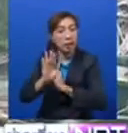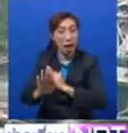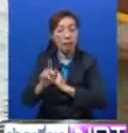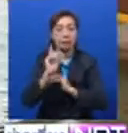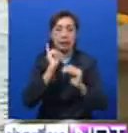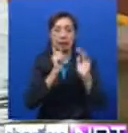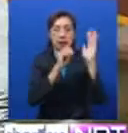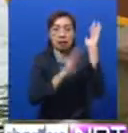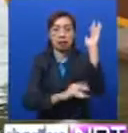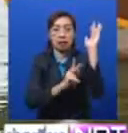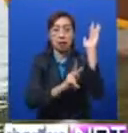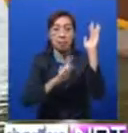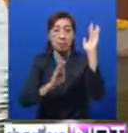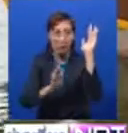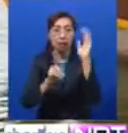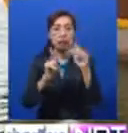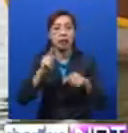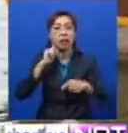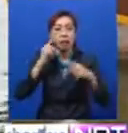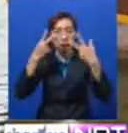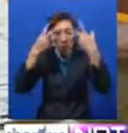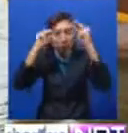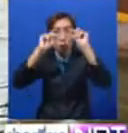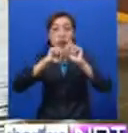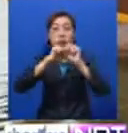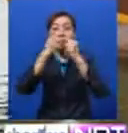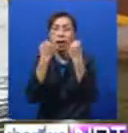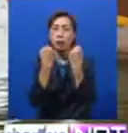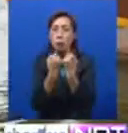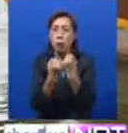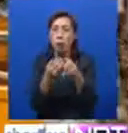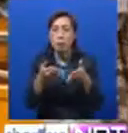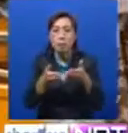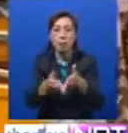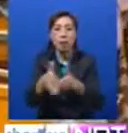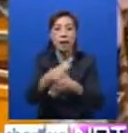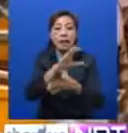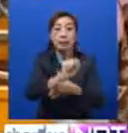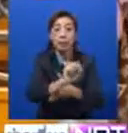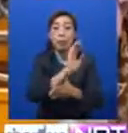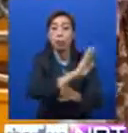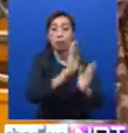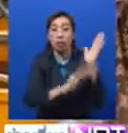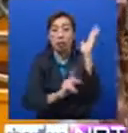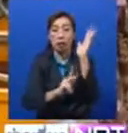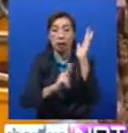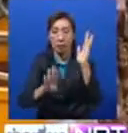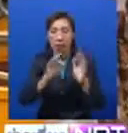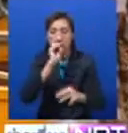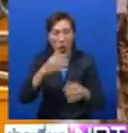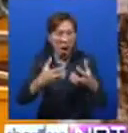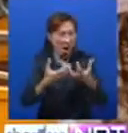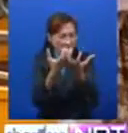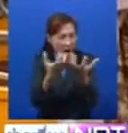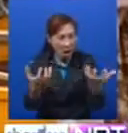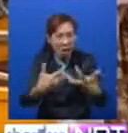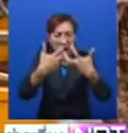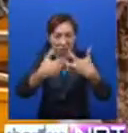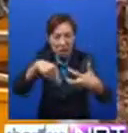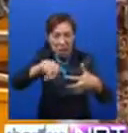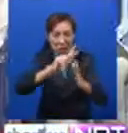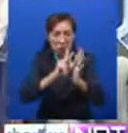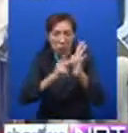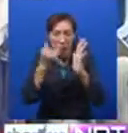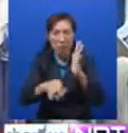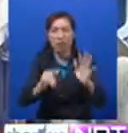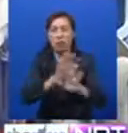จังหวัดกระบี่เนี่ยทางนายกสมาคมของชาวประมงจังหวัดกระบี่บอกว่าชาวกระบี่เนี่ยเขาเลิกใช้เครื่องมือประมงที่ผิดกฎหม